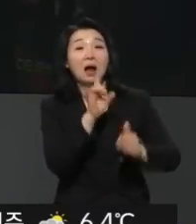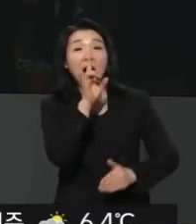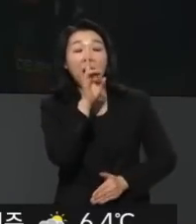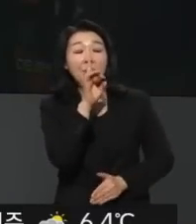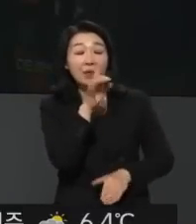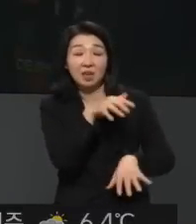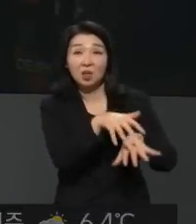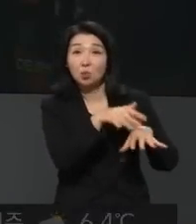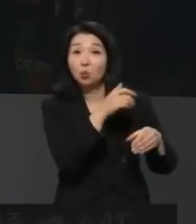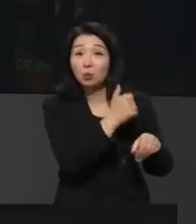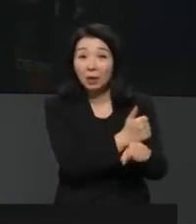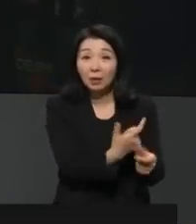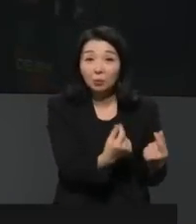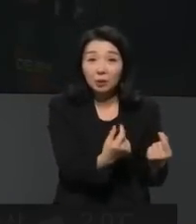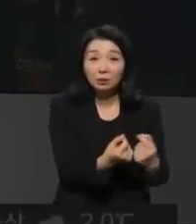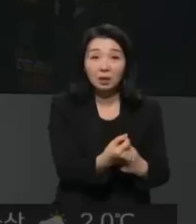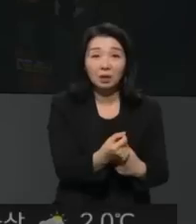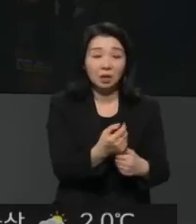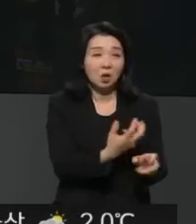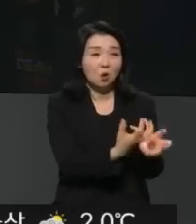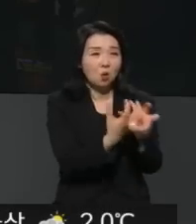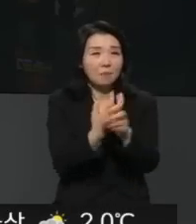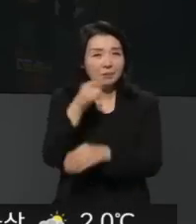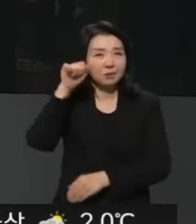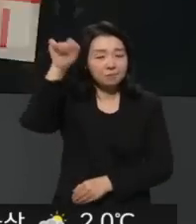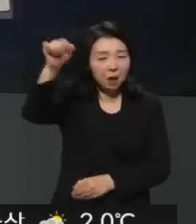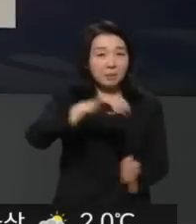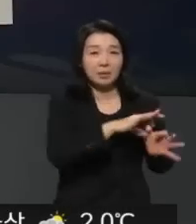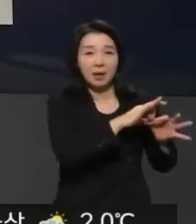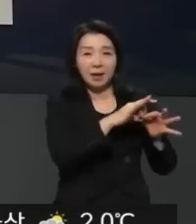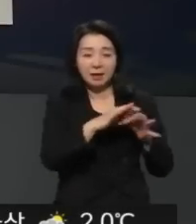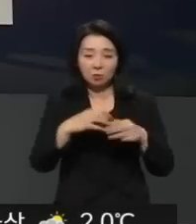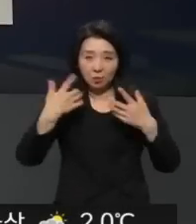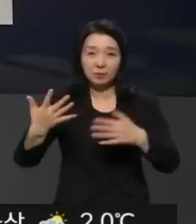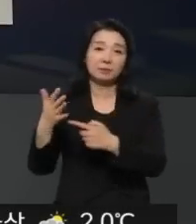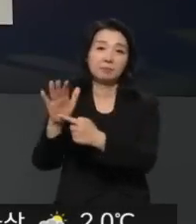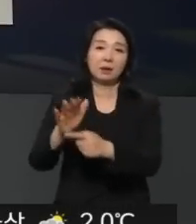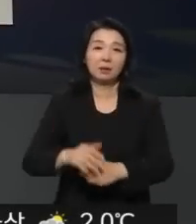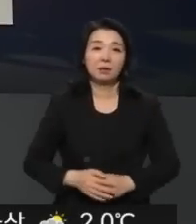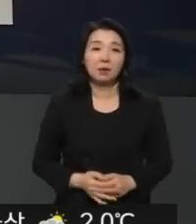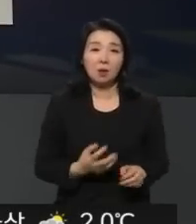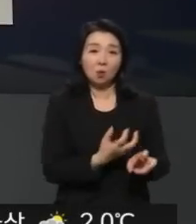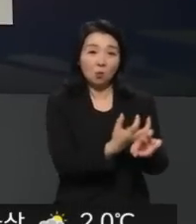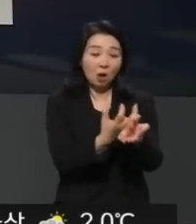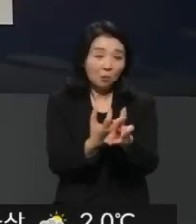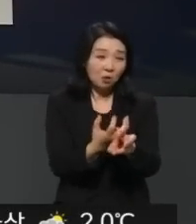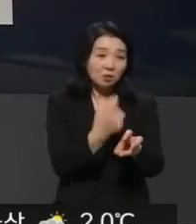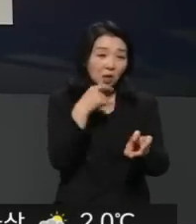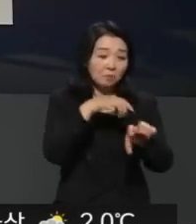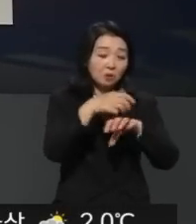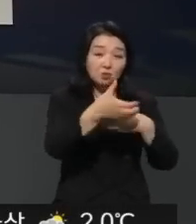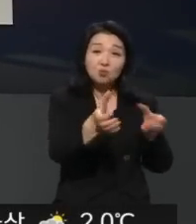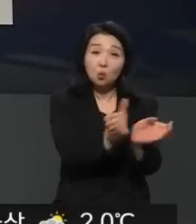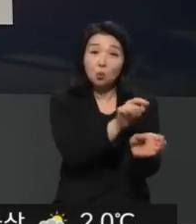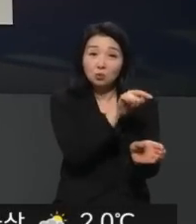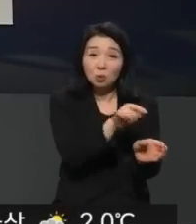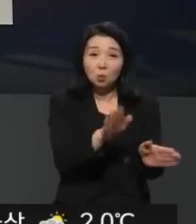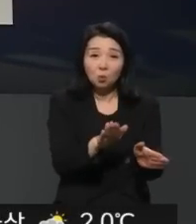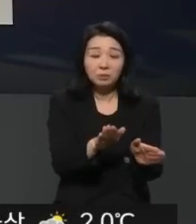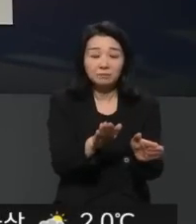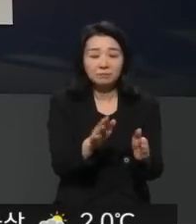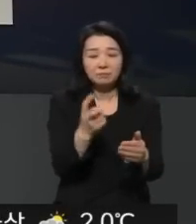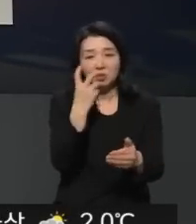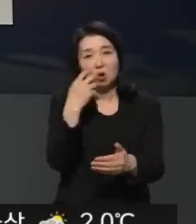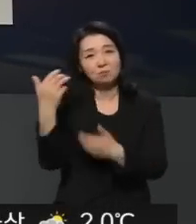같습니다. 화물연대는 총파업을 이어가겠다는 입장 매우 확고하고요. 화물연대가 속한 민주노총도 오늘 오후